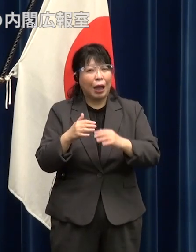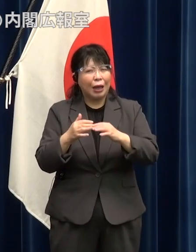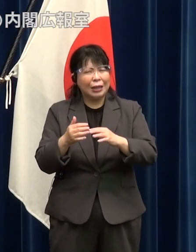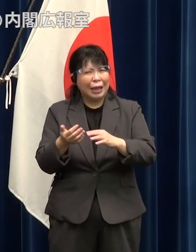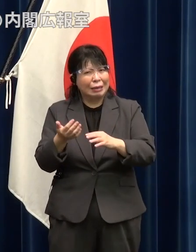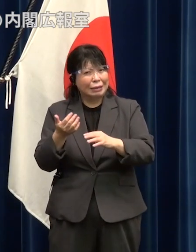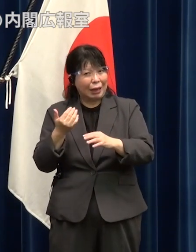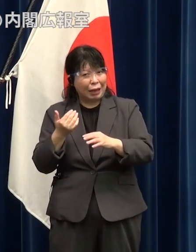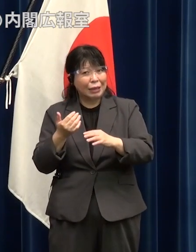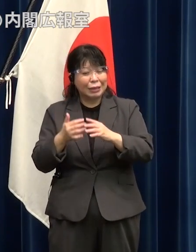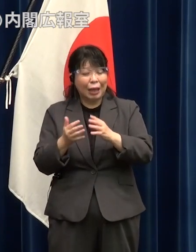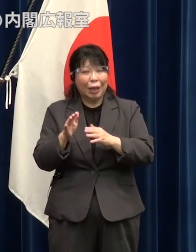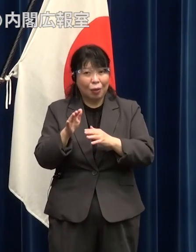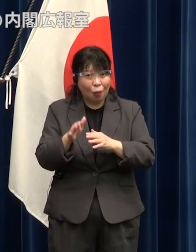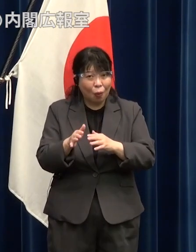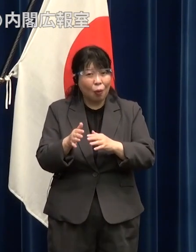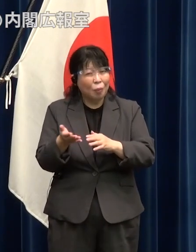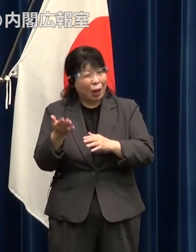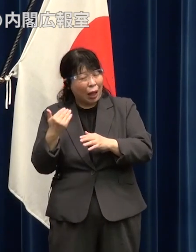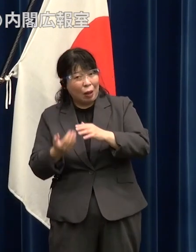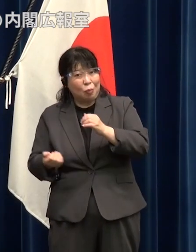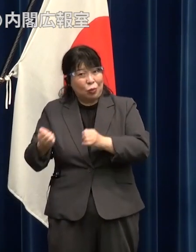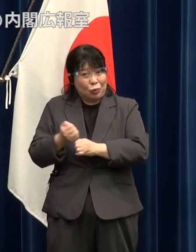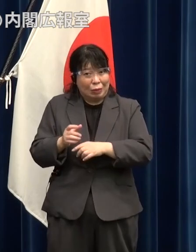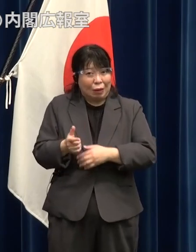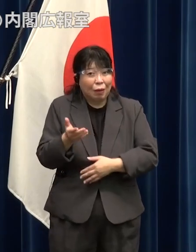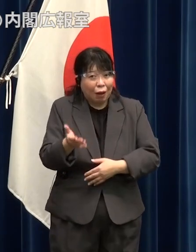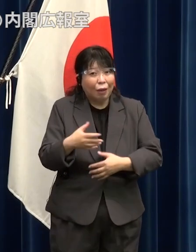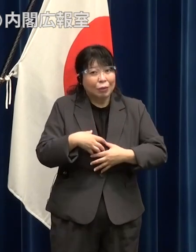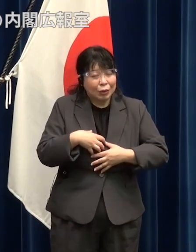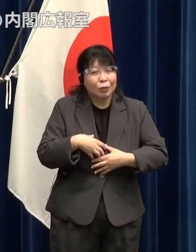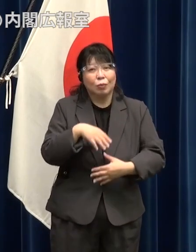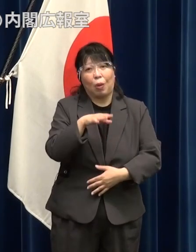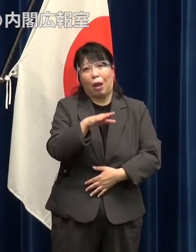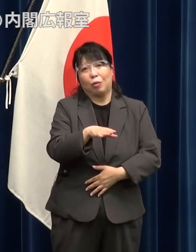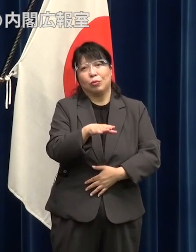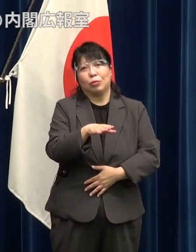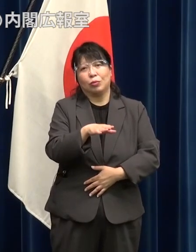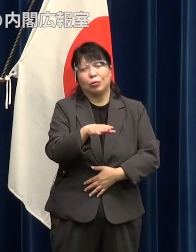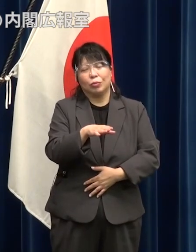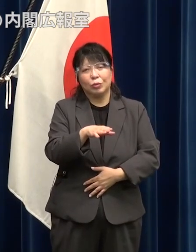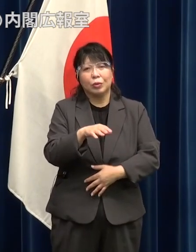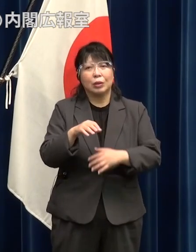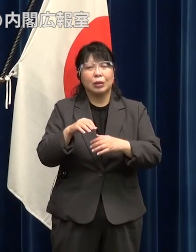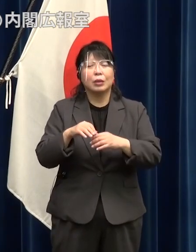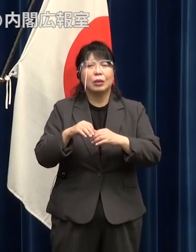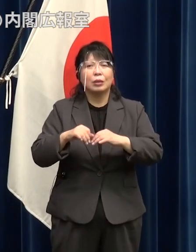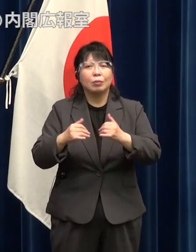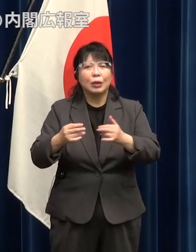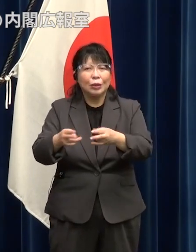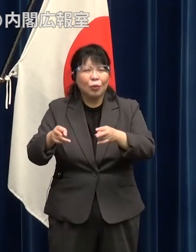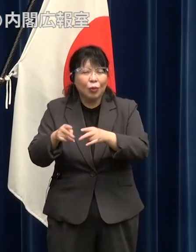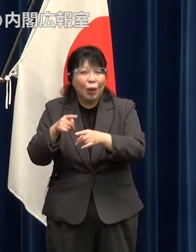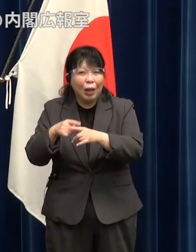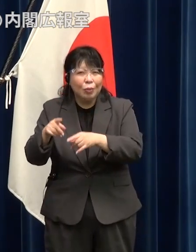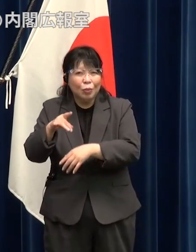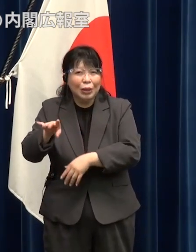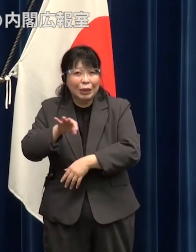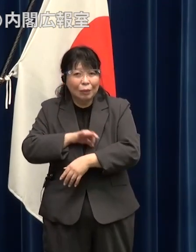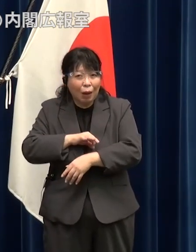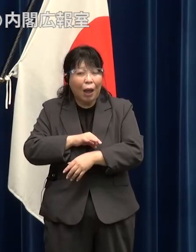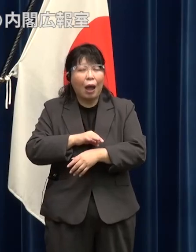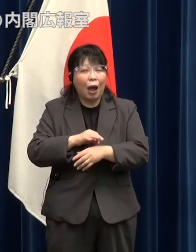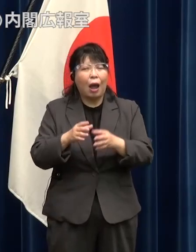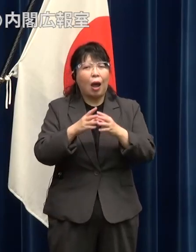する声もあるかと思います。一方で自民党の議員からは一部でこの発行を主張する声もいまだにあるようでありまして